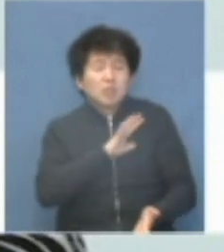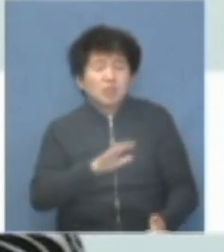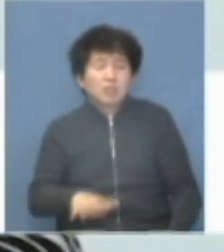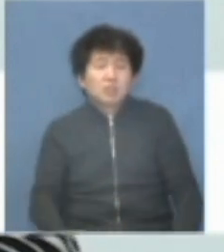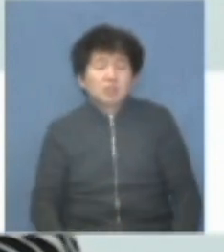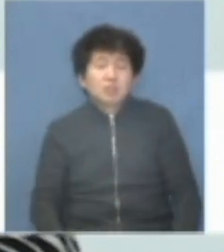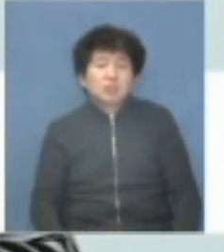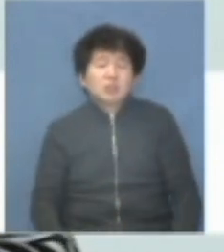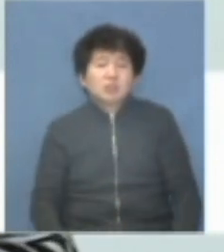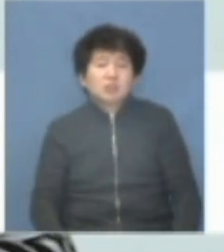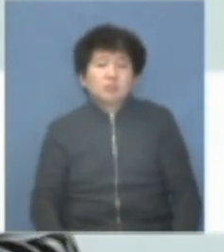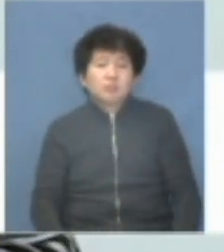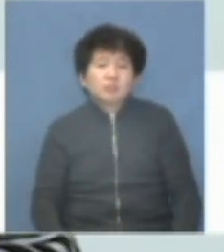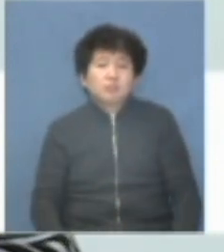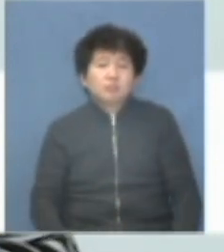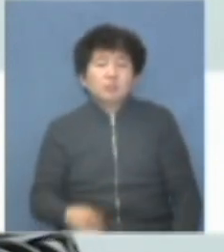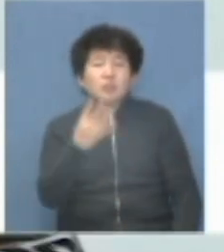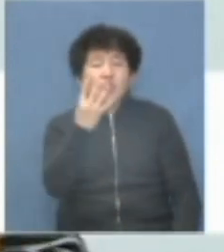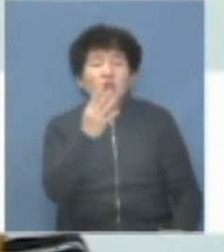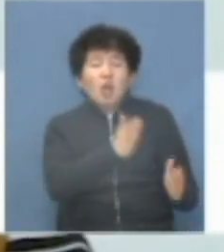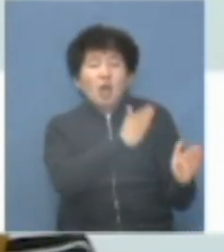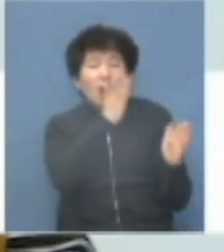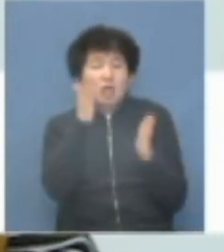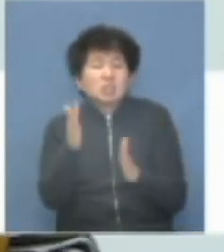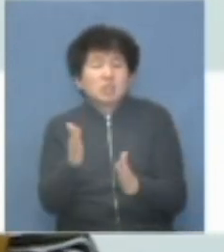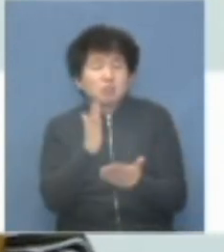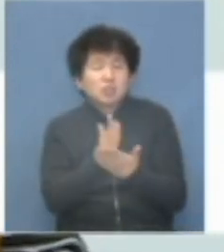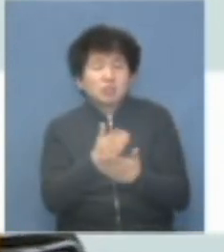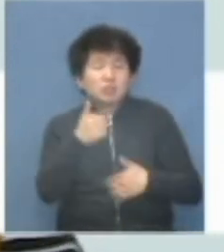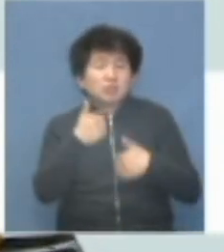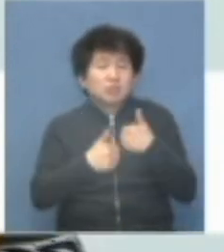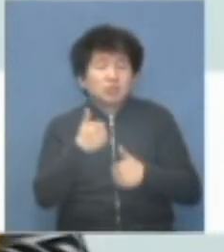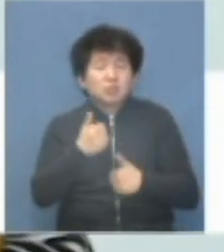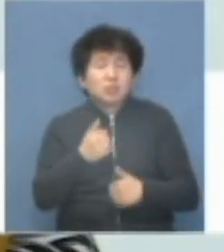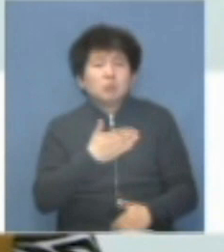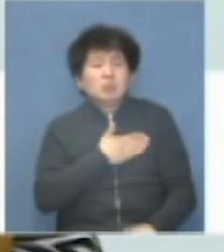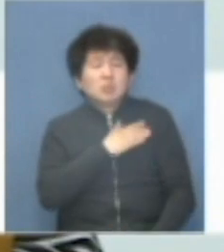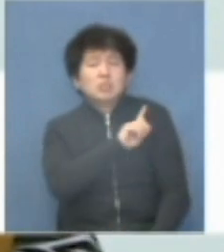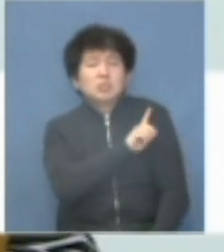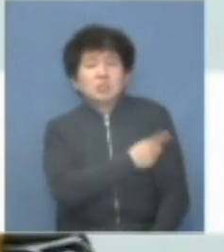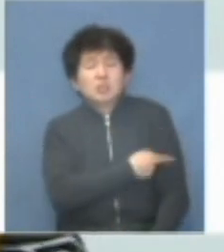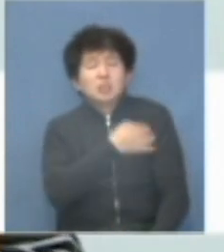сайыс төрт бөлімнен тұрады екен. Маған ең қатты ұнағаны мына